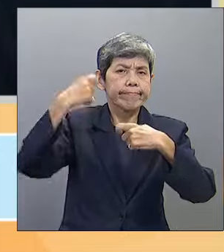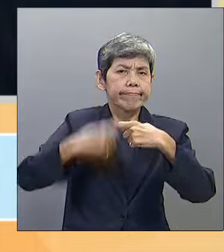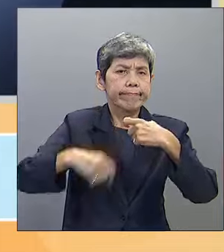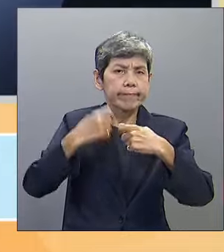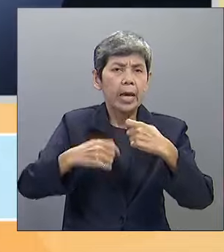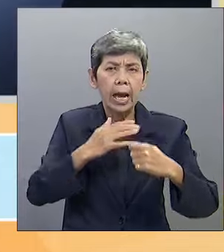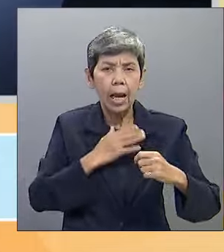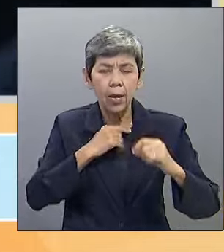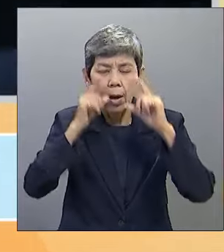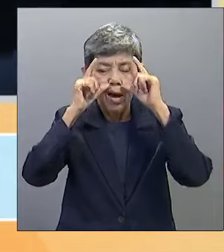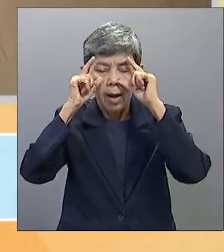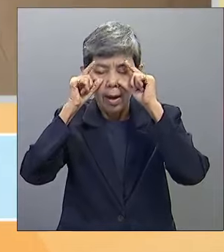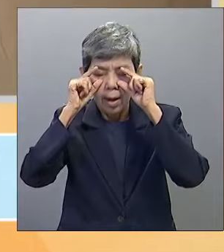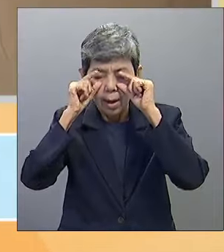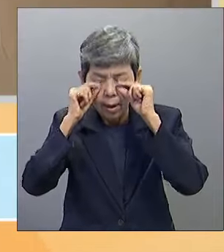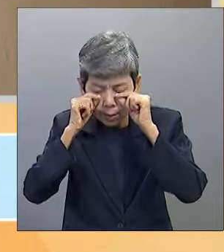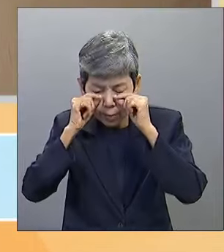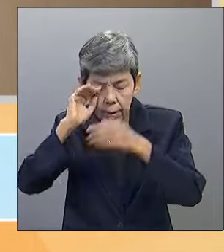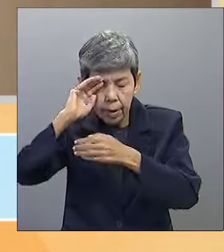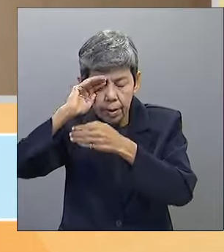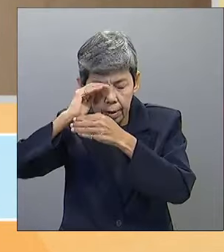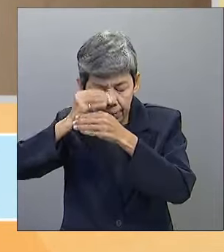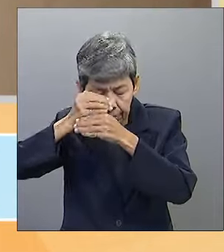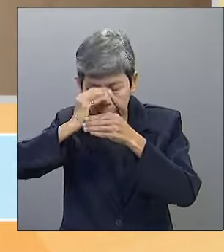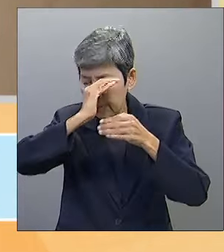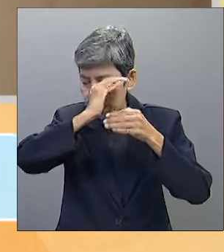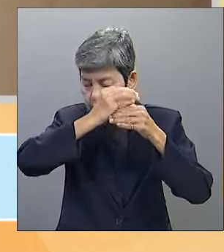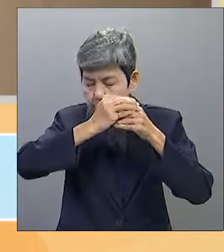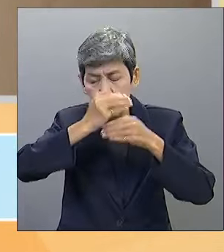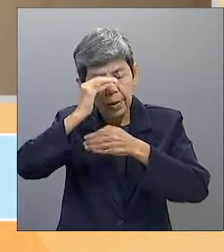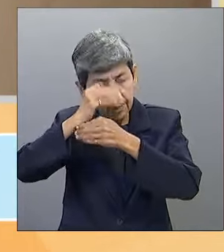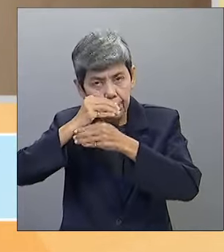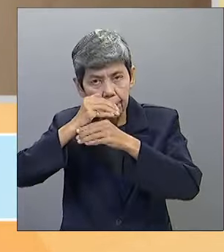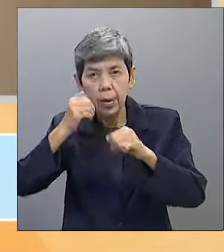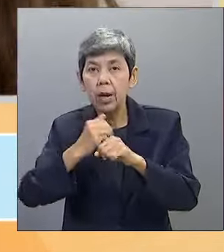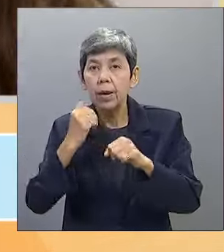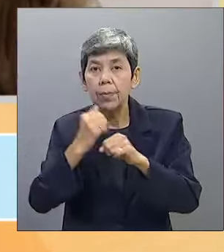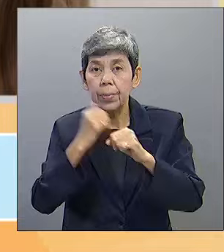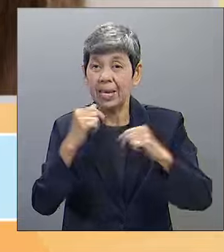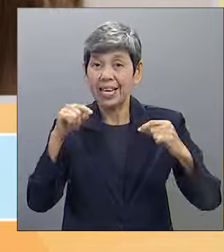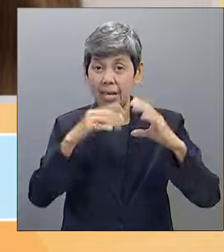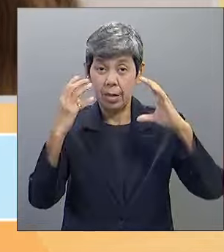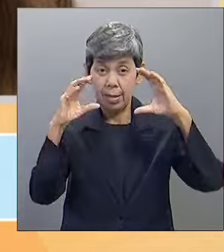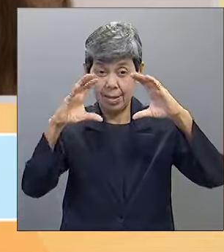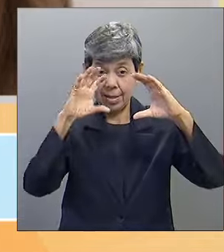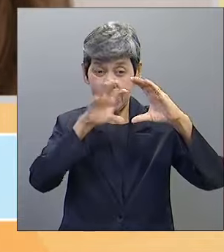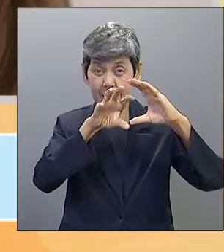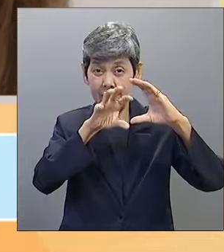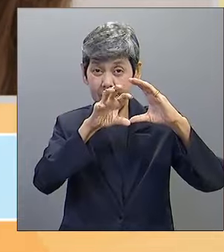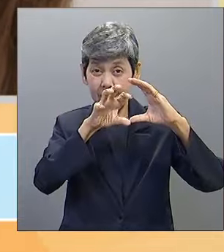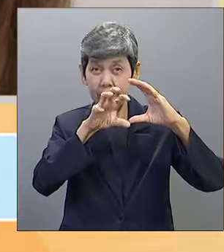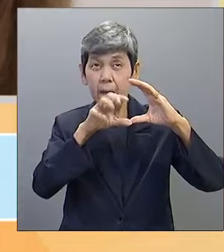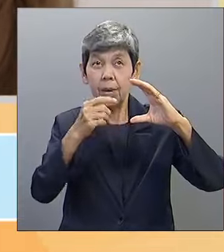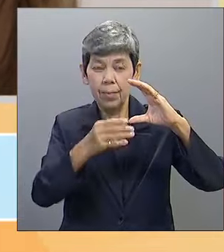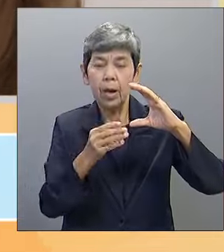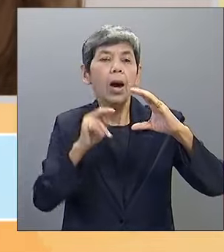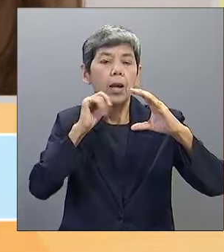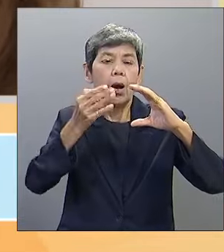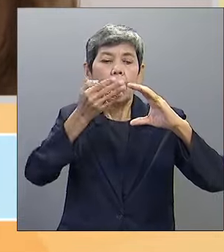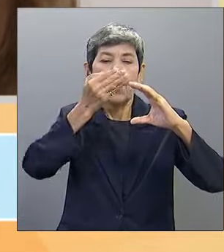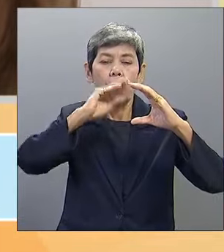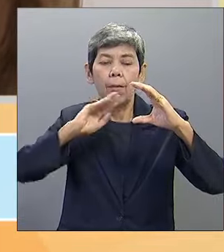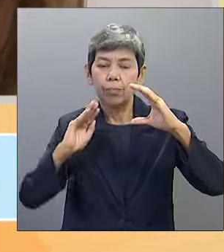ลาที่เราหลับตานะครับหรือตอนเราพักตาเนี่ยจะเป็นช่วงที่ออกซิเจนจากด้านในเปลือกตาบนจะมาให้ออกซิเจนกระจกตาด